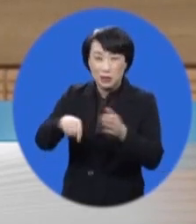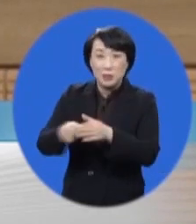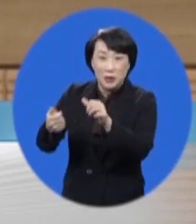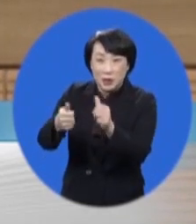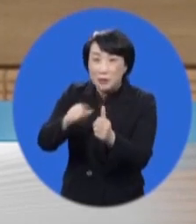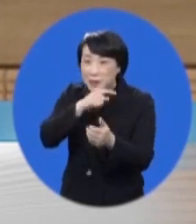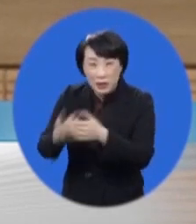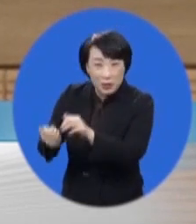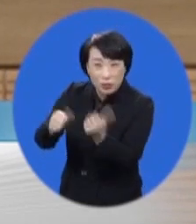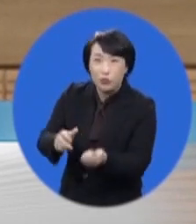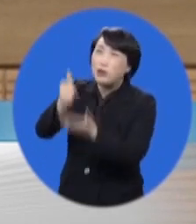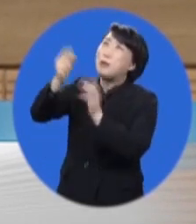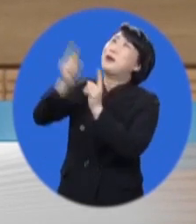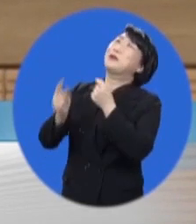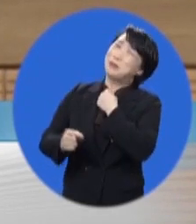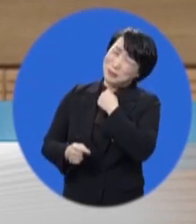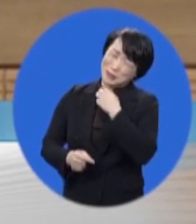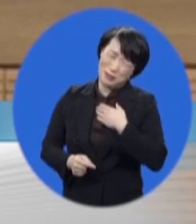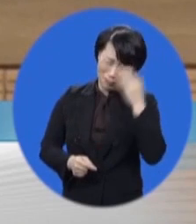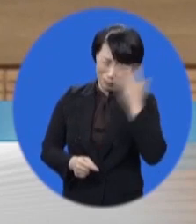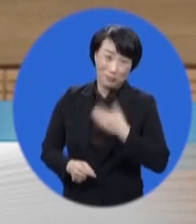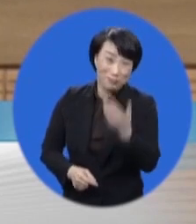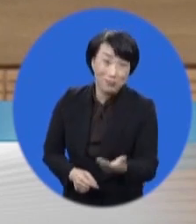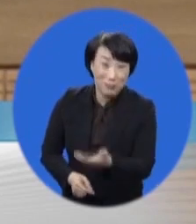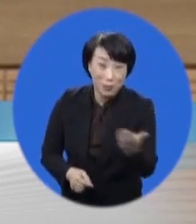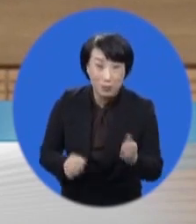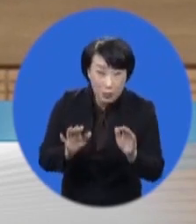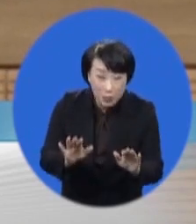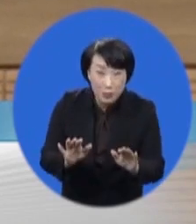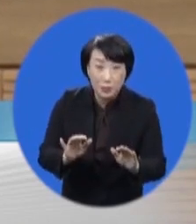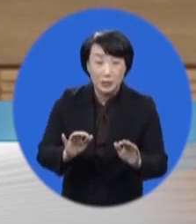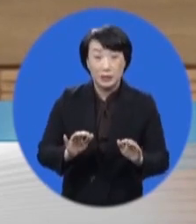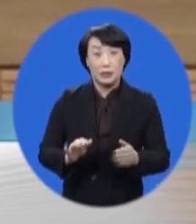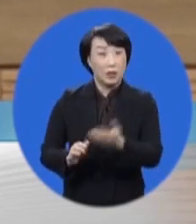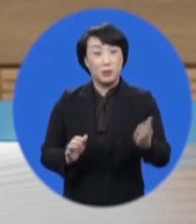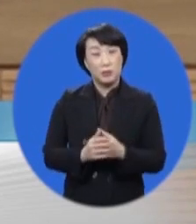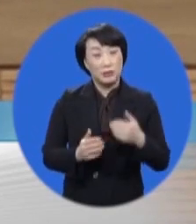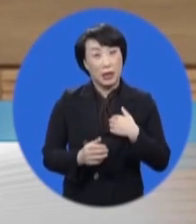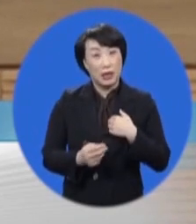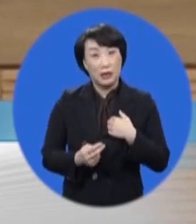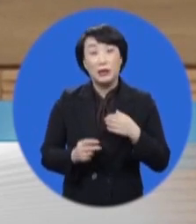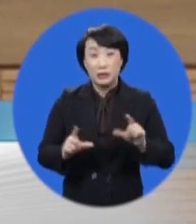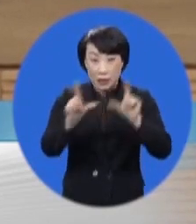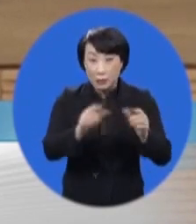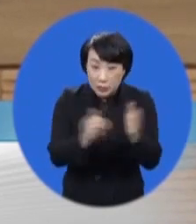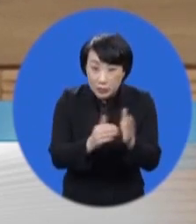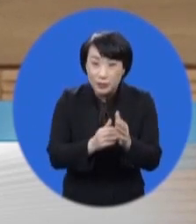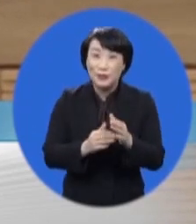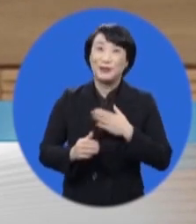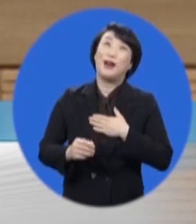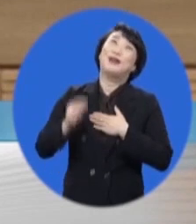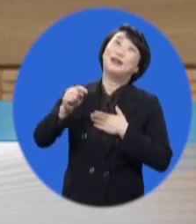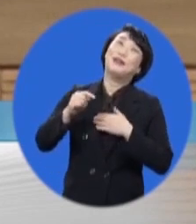싶었습니다. 솔직하게 사실 그대로 말씀드리는 거예요. 그러면 이 세대 이것으로 끝나버린다면 나는